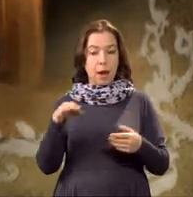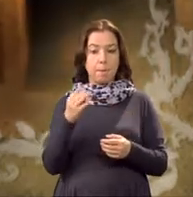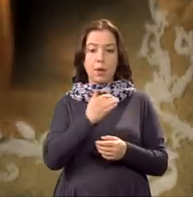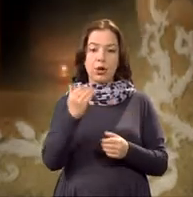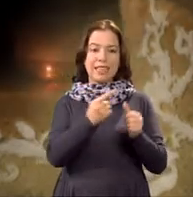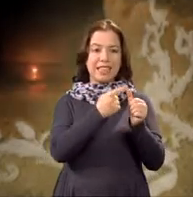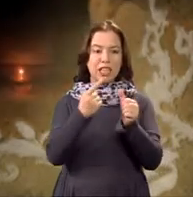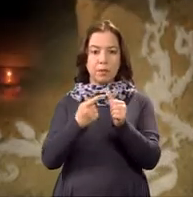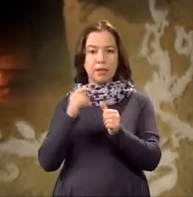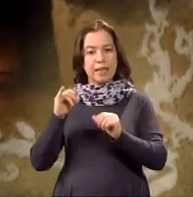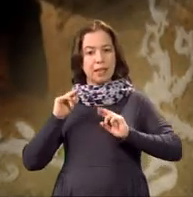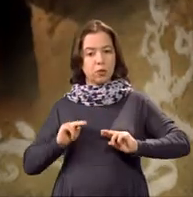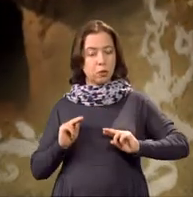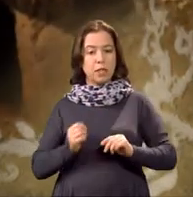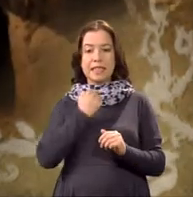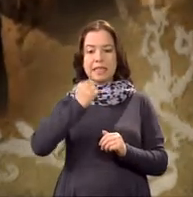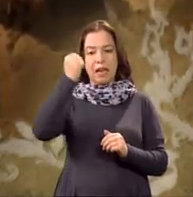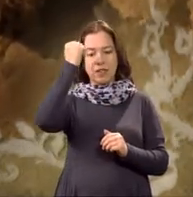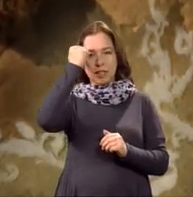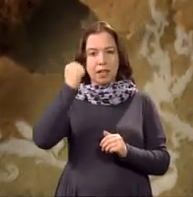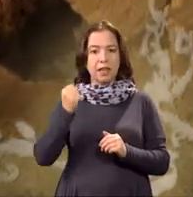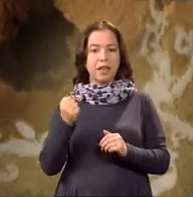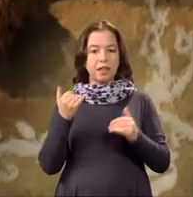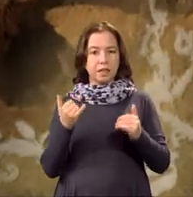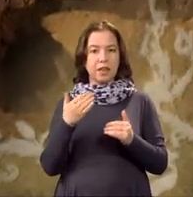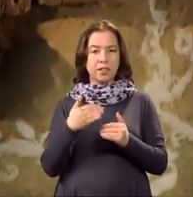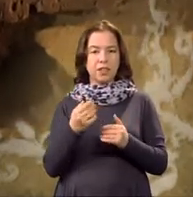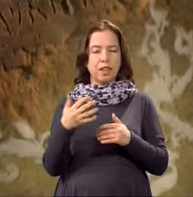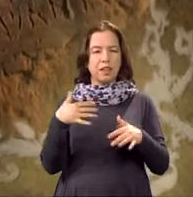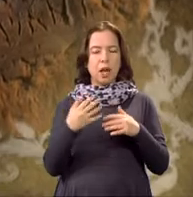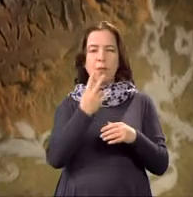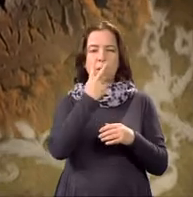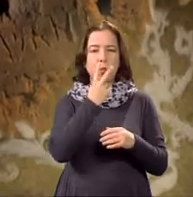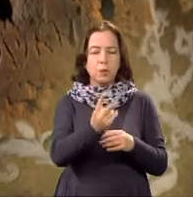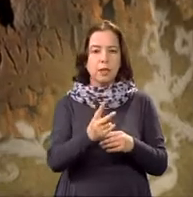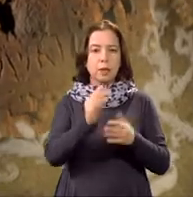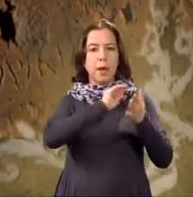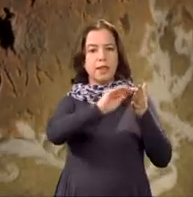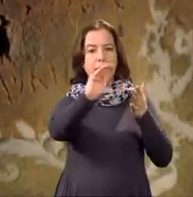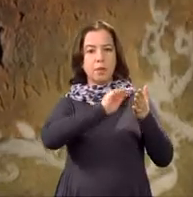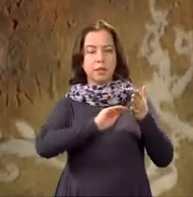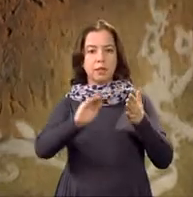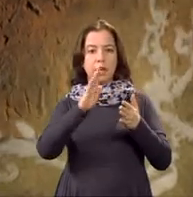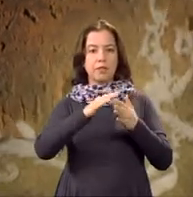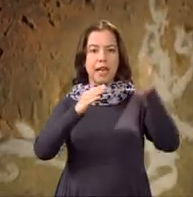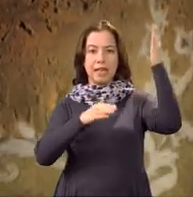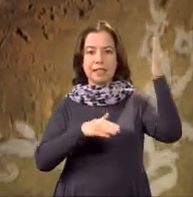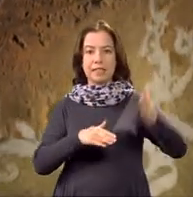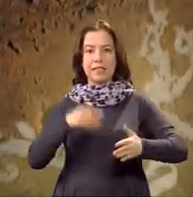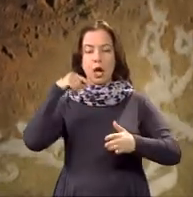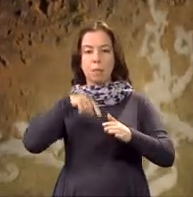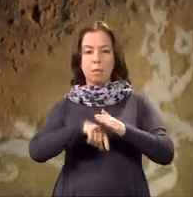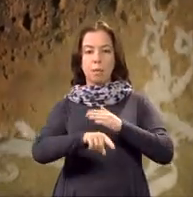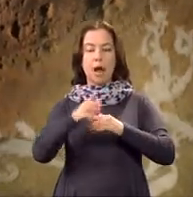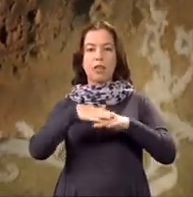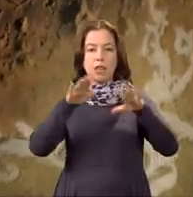їхні імена та труди завдяки зараз вже малопомітним написам на глиняних стінах печер